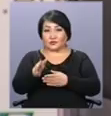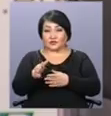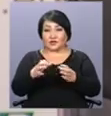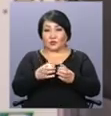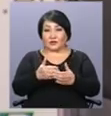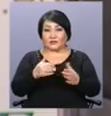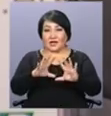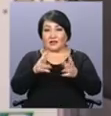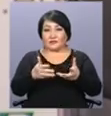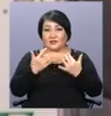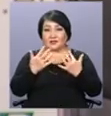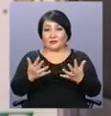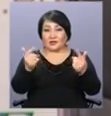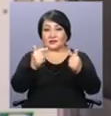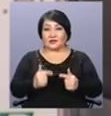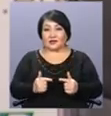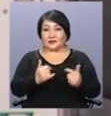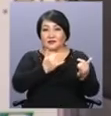сай қызмет көрсету,